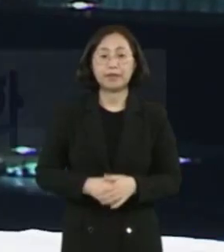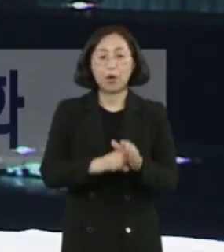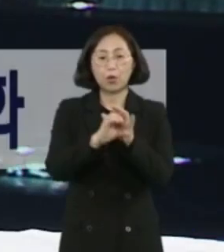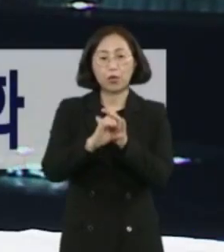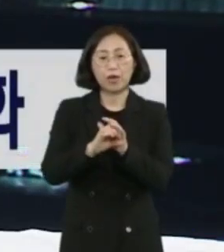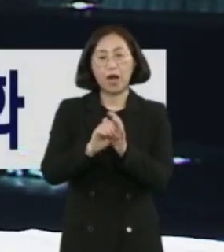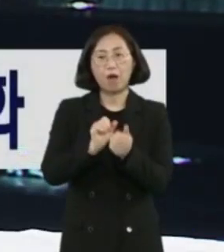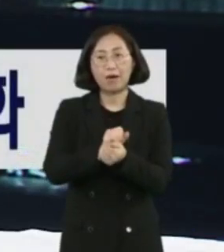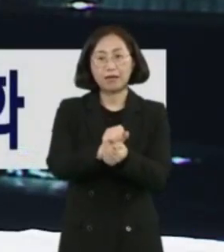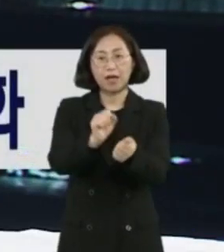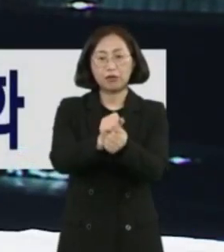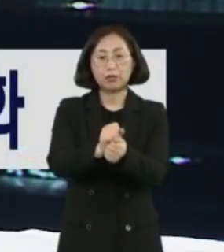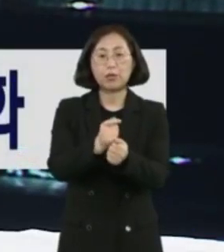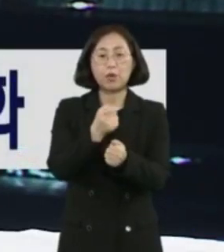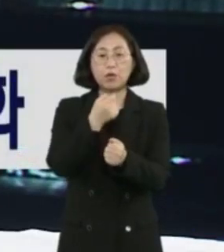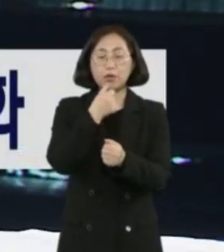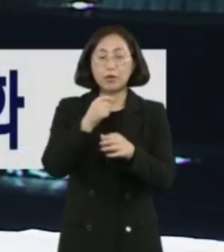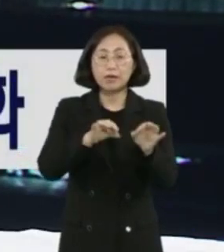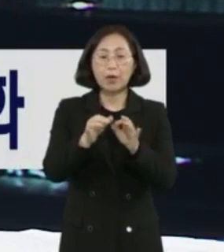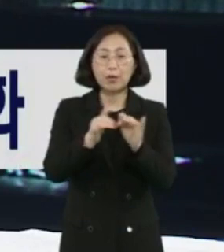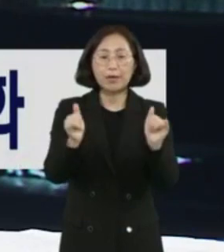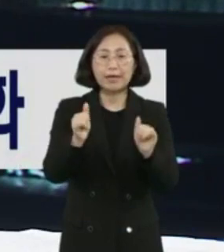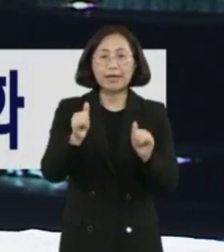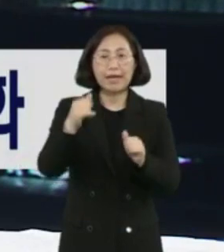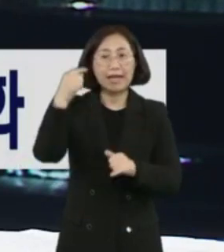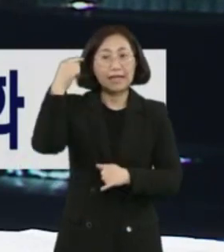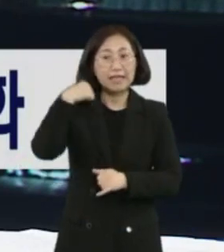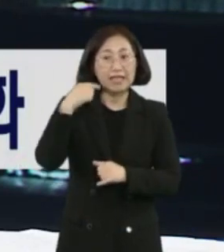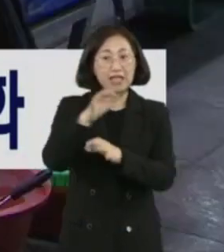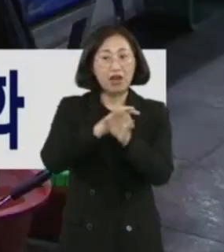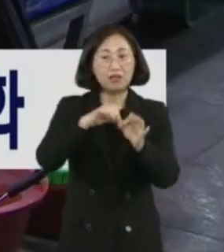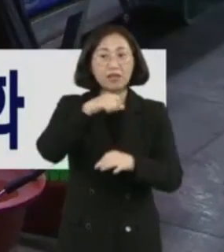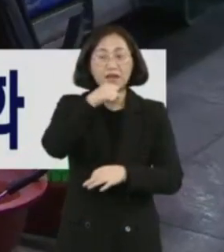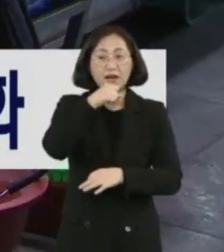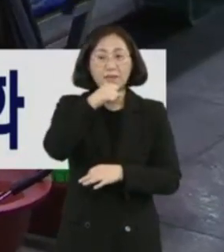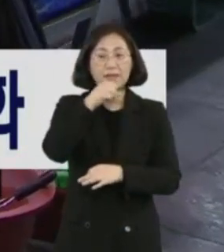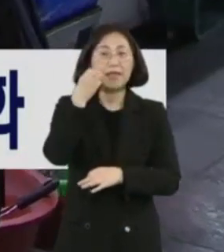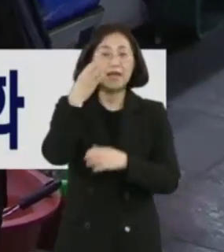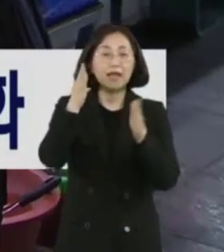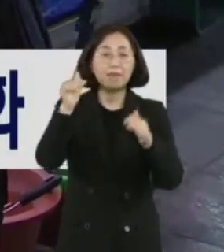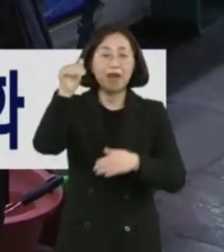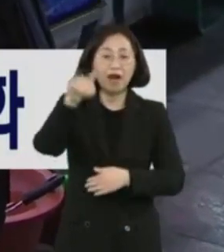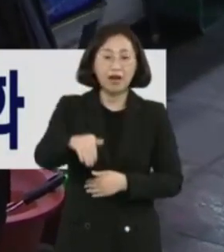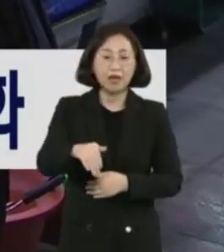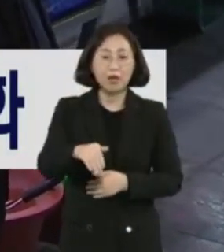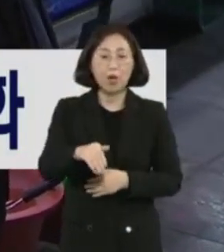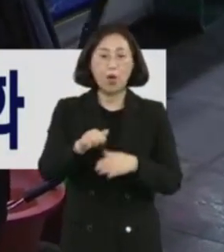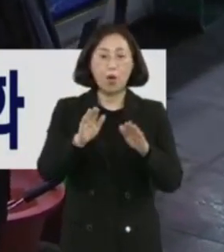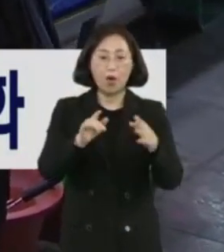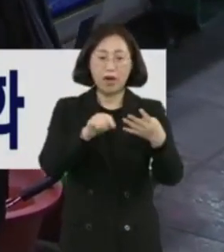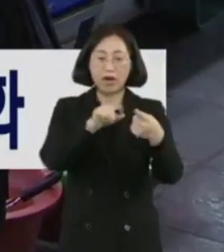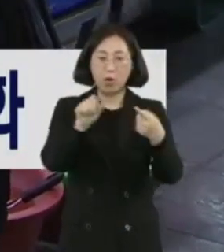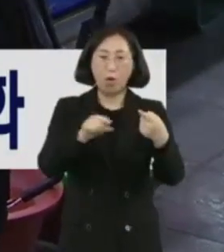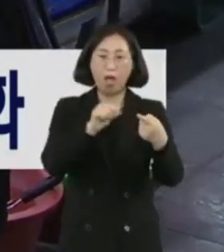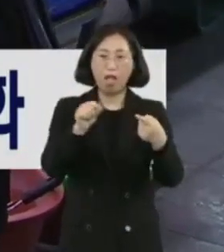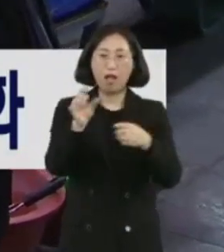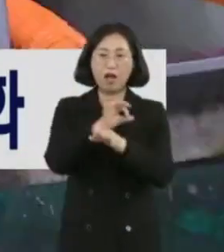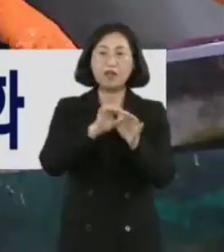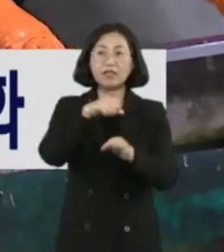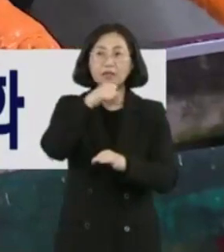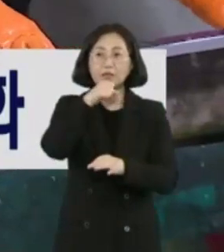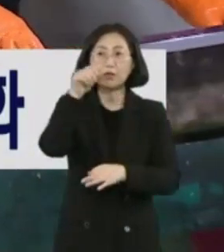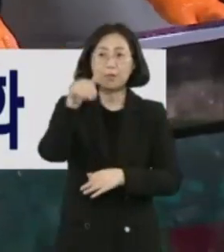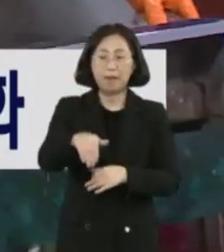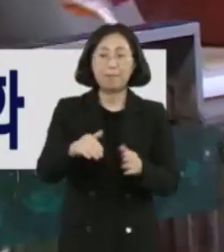코로나19 확산으로 지역 소상공인의 체감 경기가 넉 달 만에 하락 전환하고 이달 경기 전망도 크게 악화됐습니다.